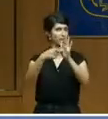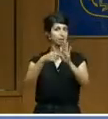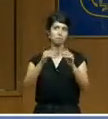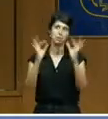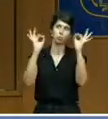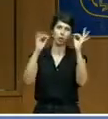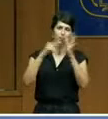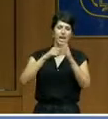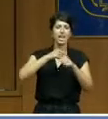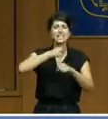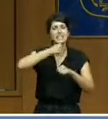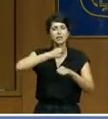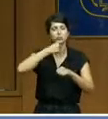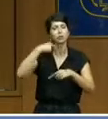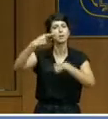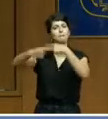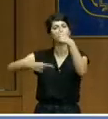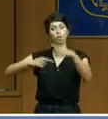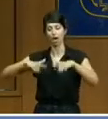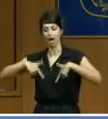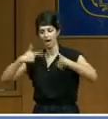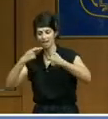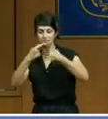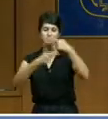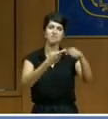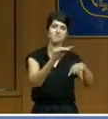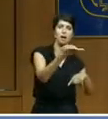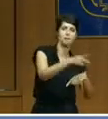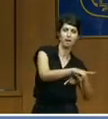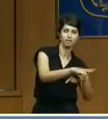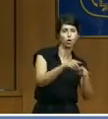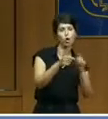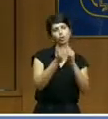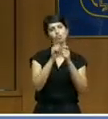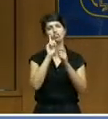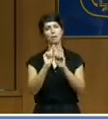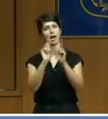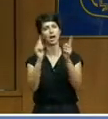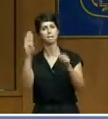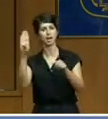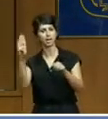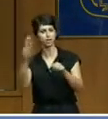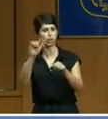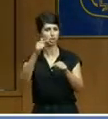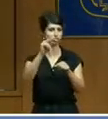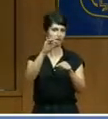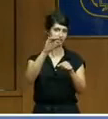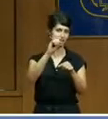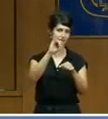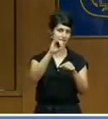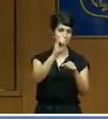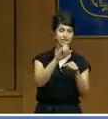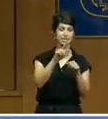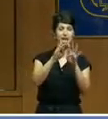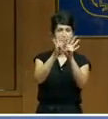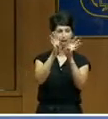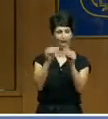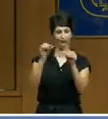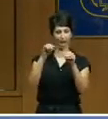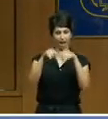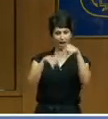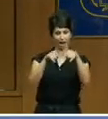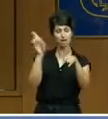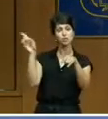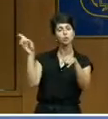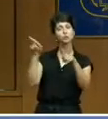ההזדקנות, נקראת מחזור החיים והמוות, או הבלסטוג'נזיס. הזואידים היחידות הן